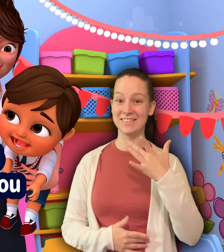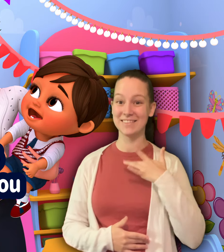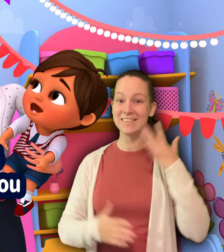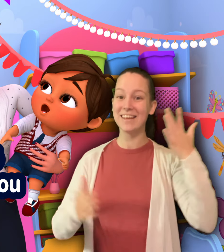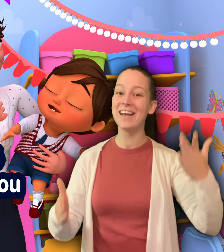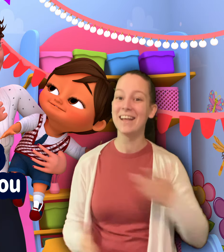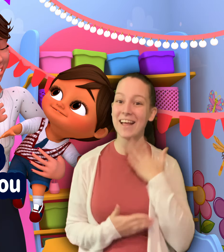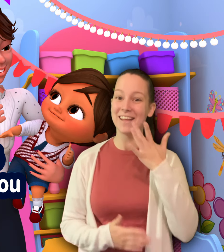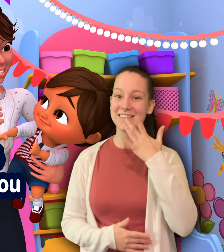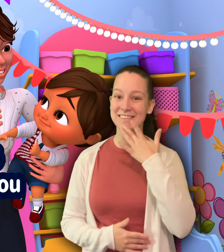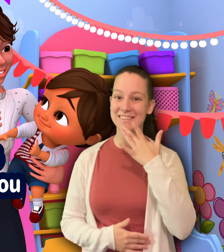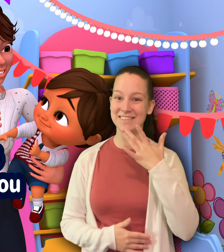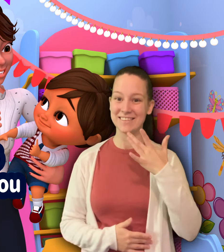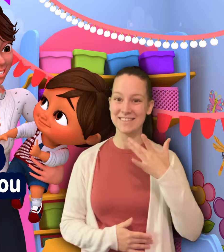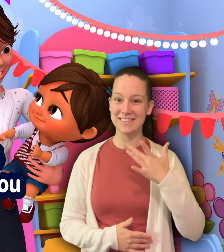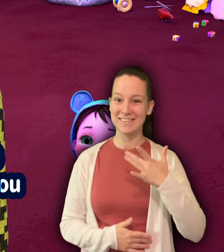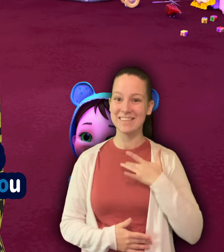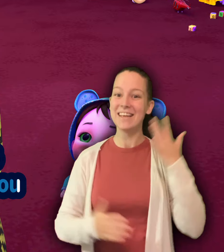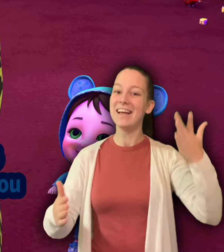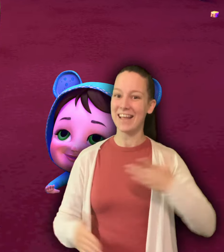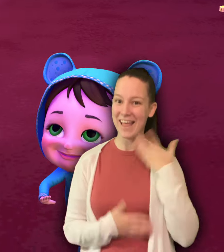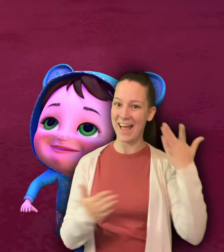誕生日おめでとう